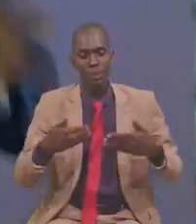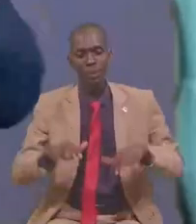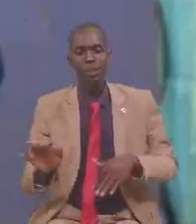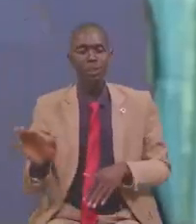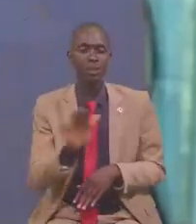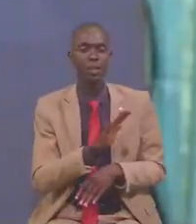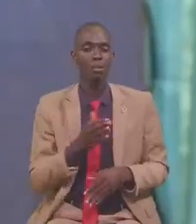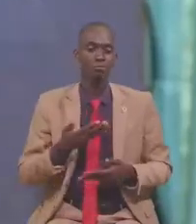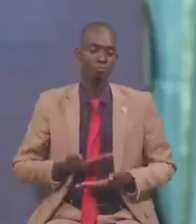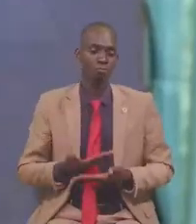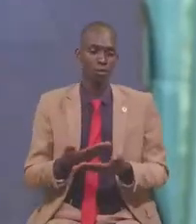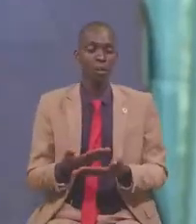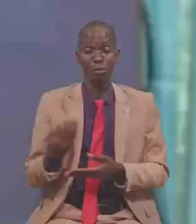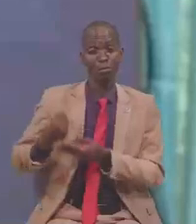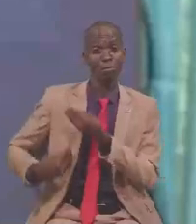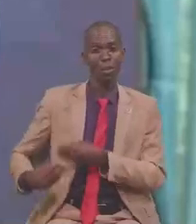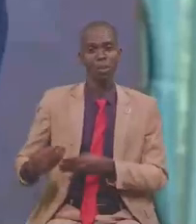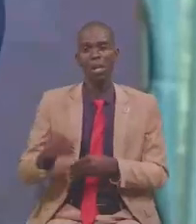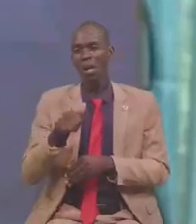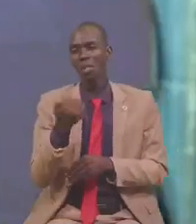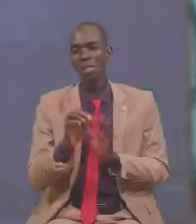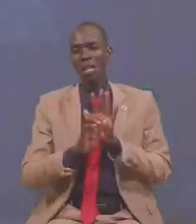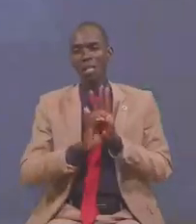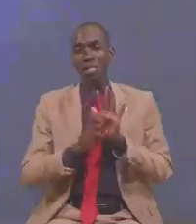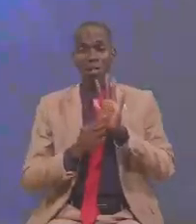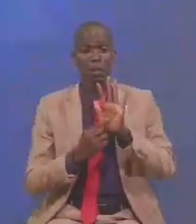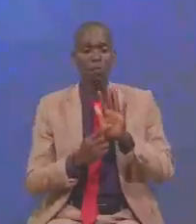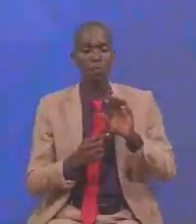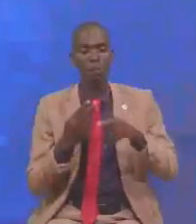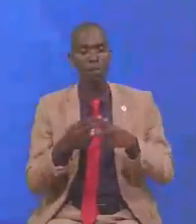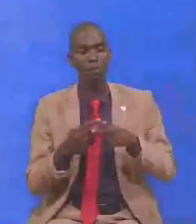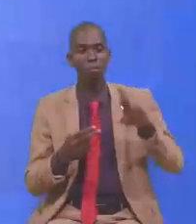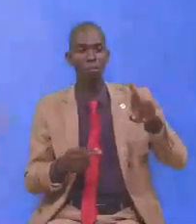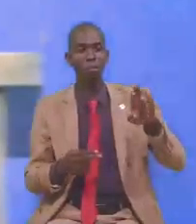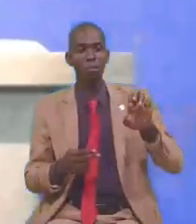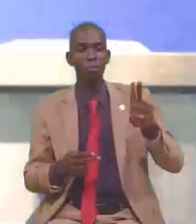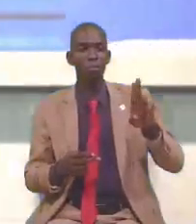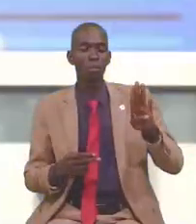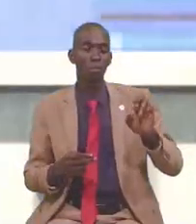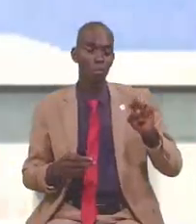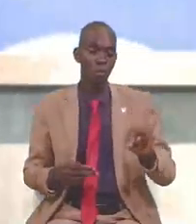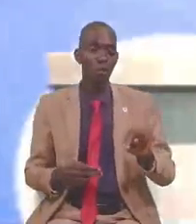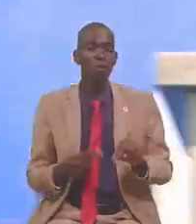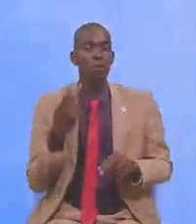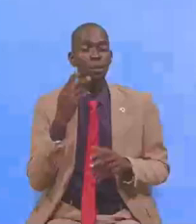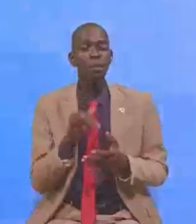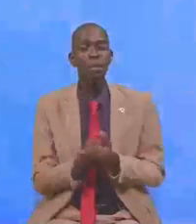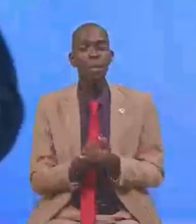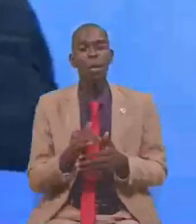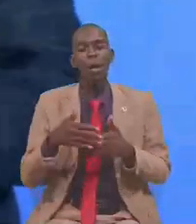pouvons parler de Ruben. Ruben, parce que après avoir